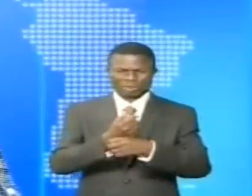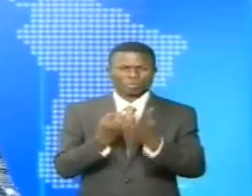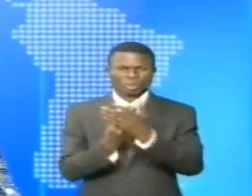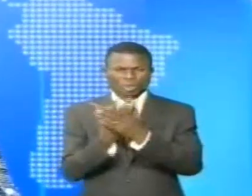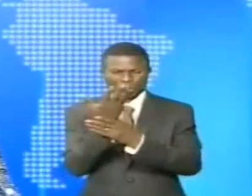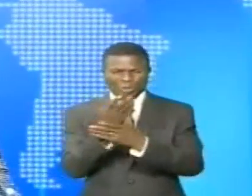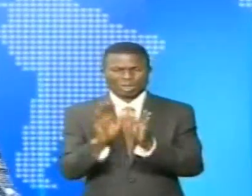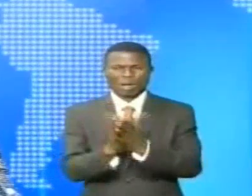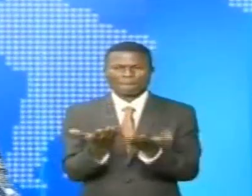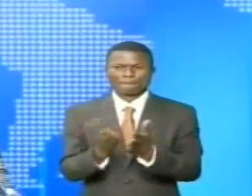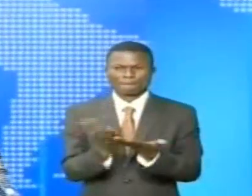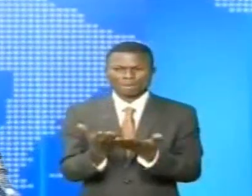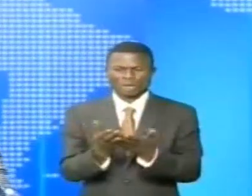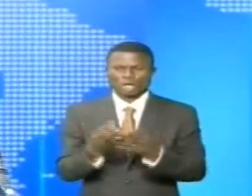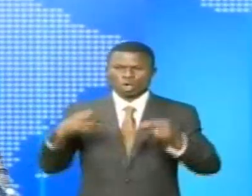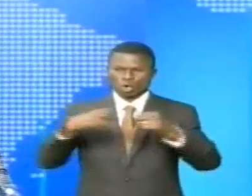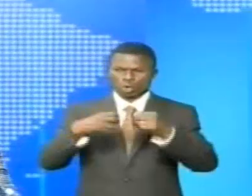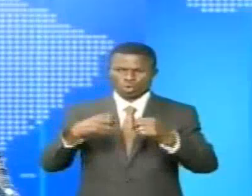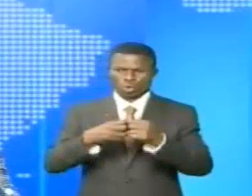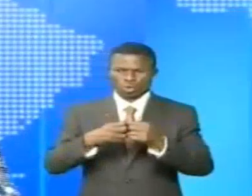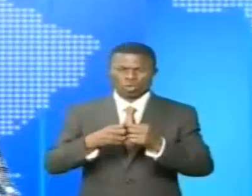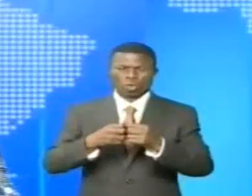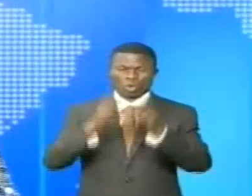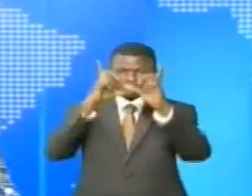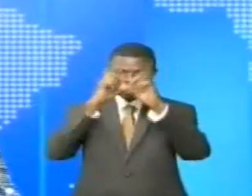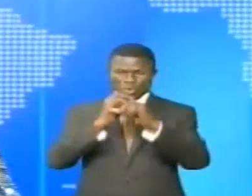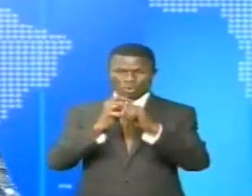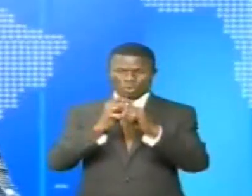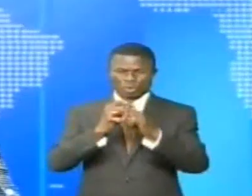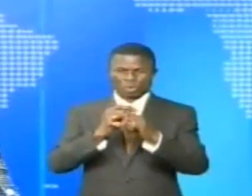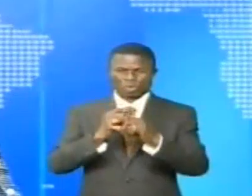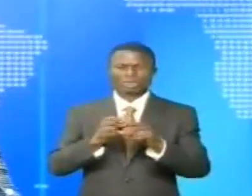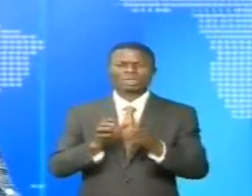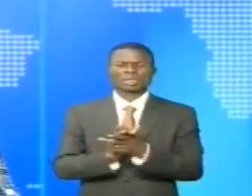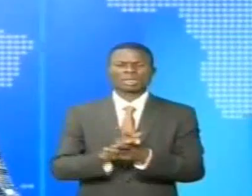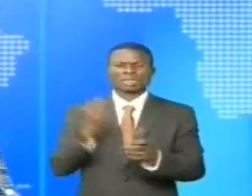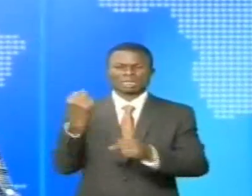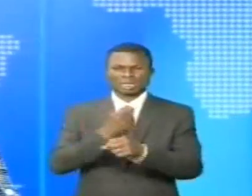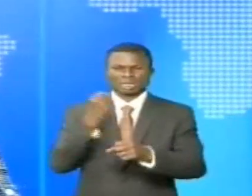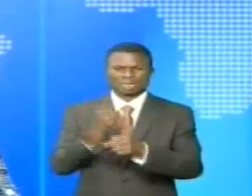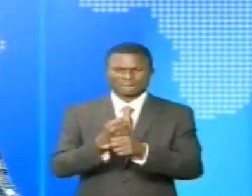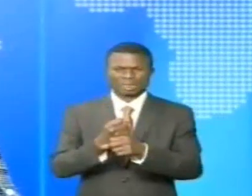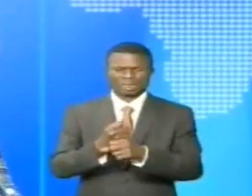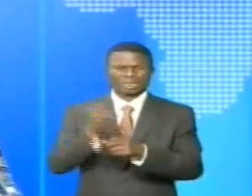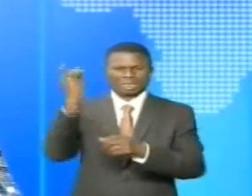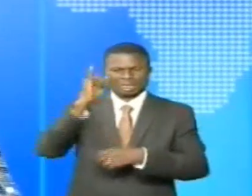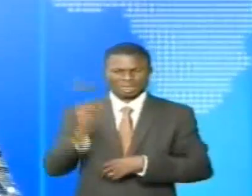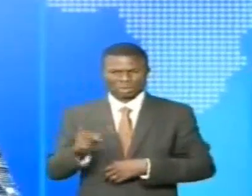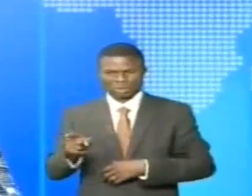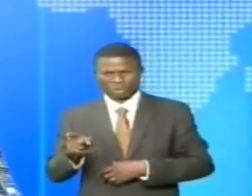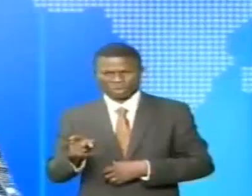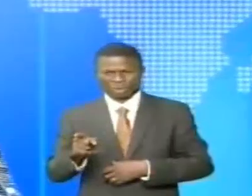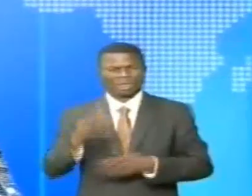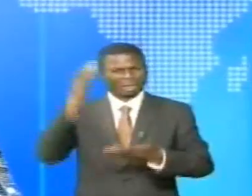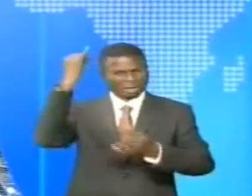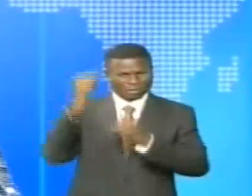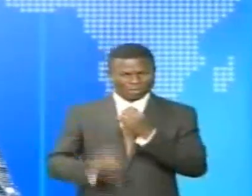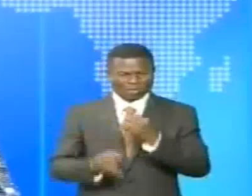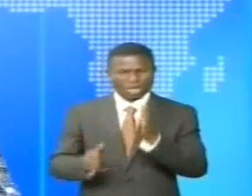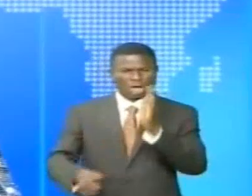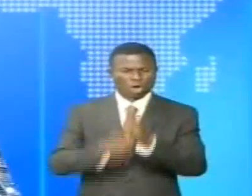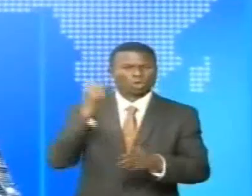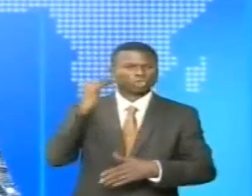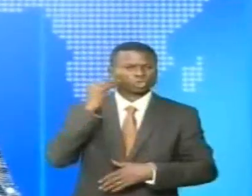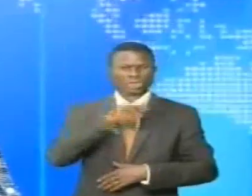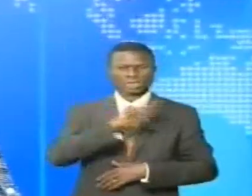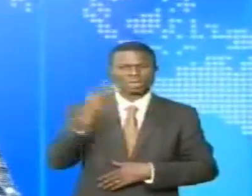des passeports électroniques biométriques en mode bulle de Operate and Transfer a pris fin le 11